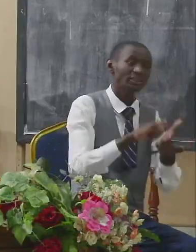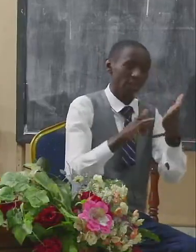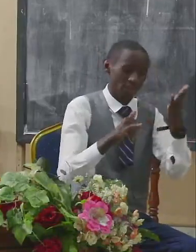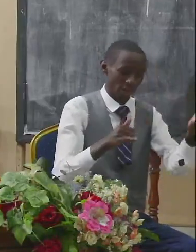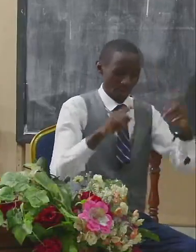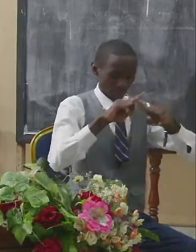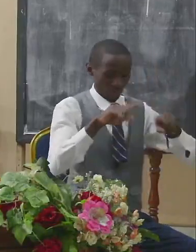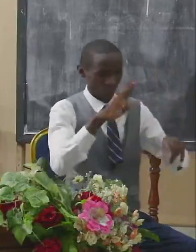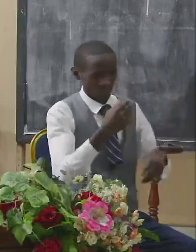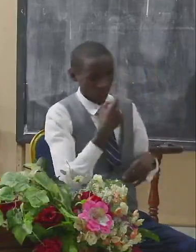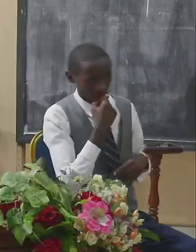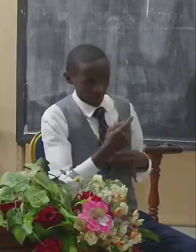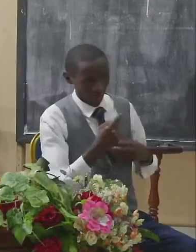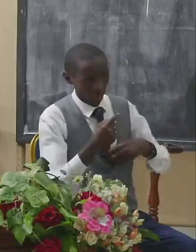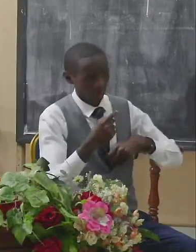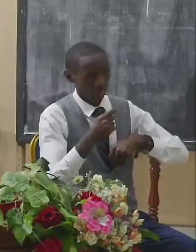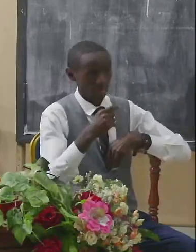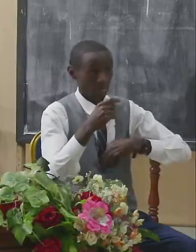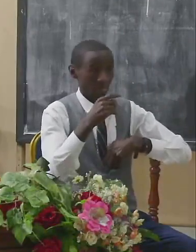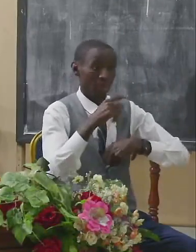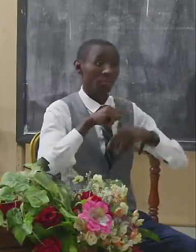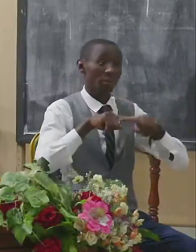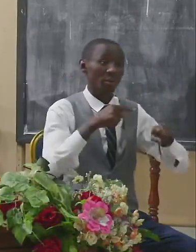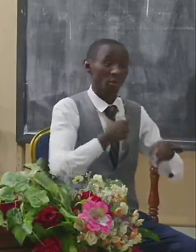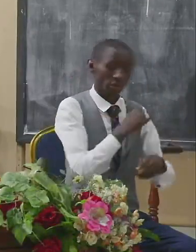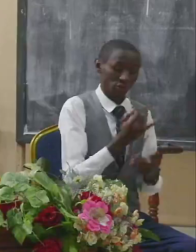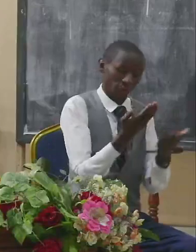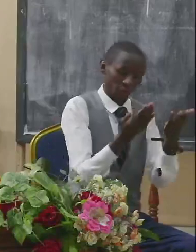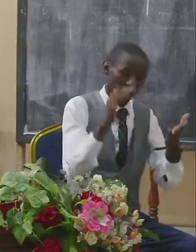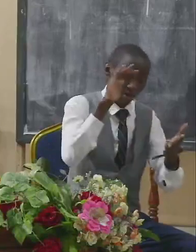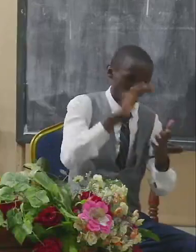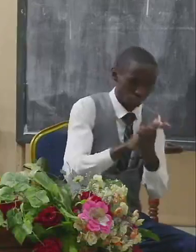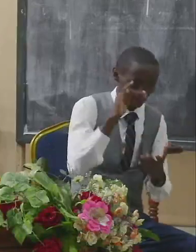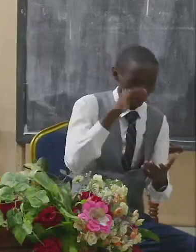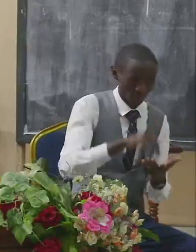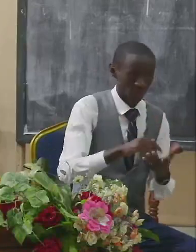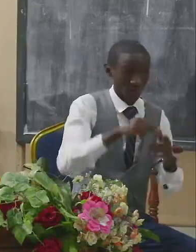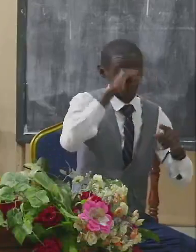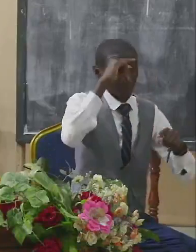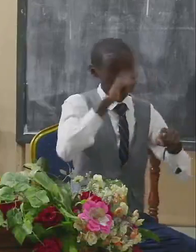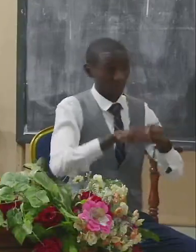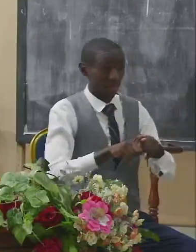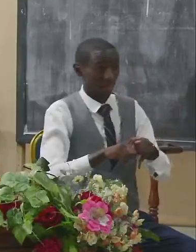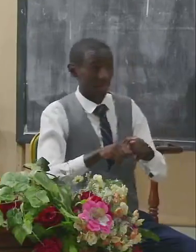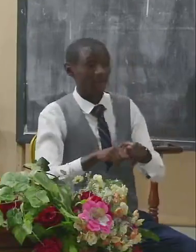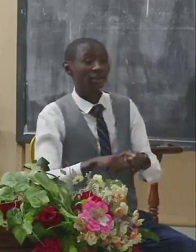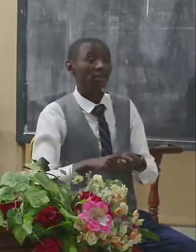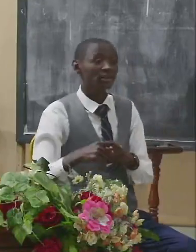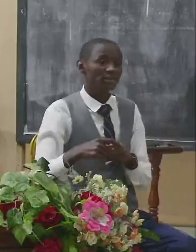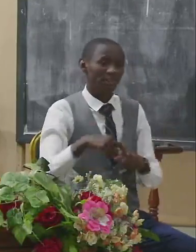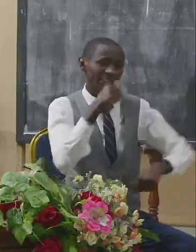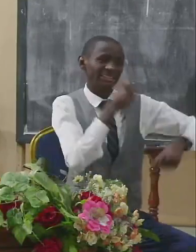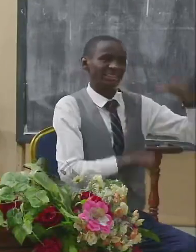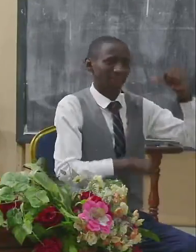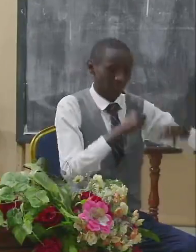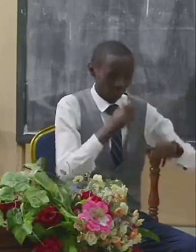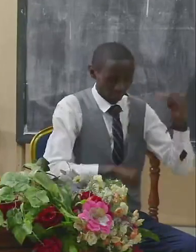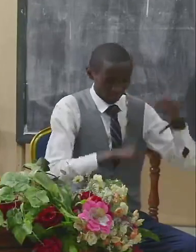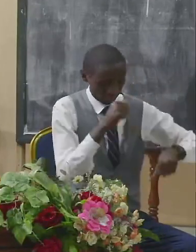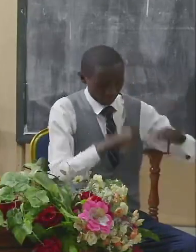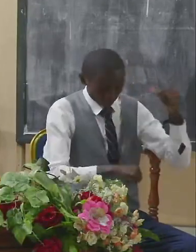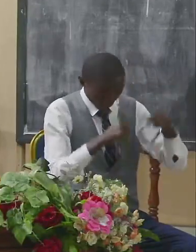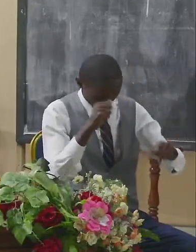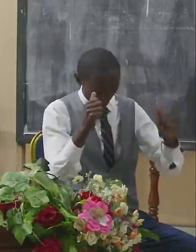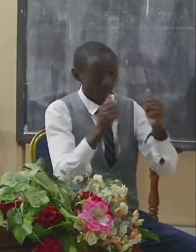vile. Unasema nini? Mais moi je vais me marier. Mimi ndaoa tena. Frère la résistance. Ndugu ile kushindana na neno. La